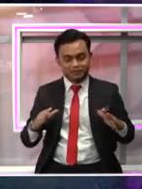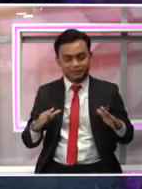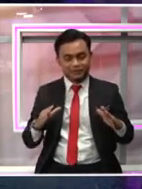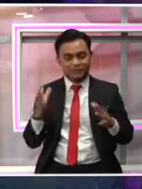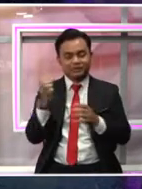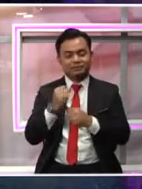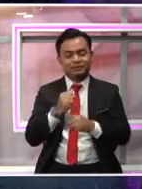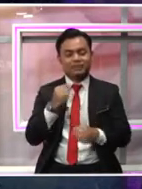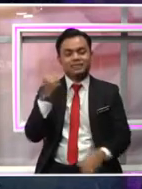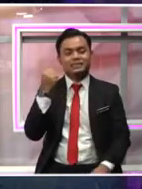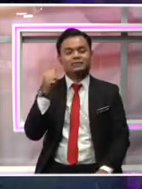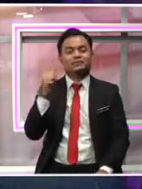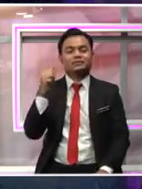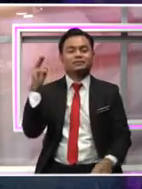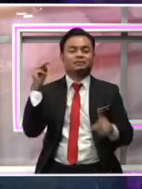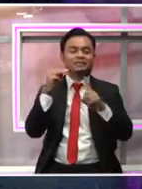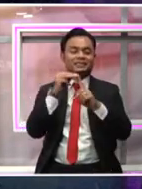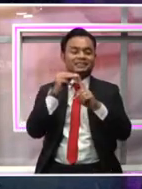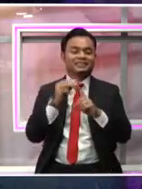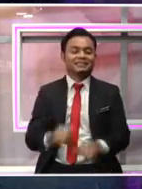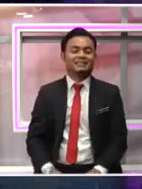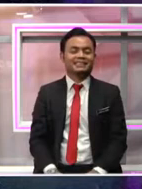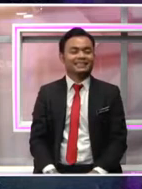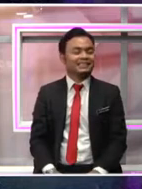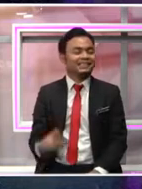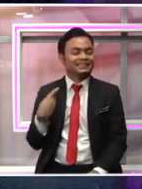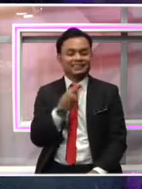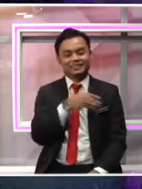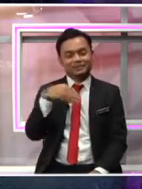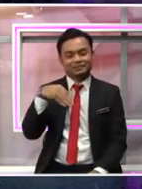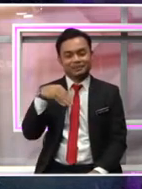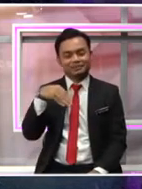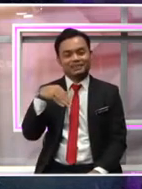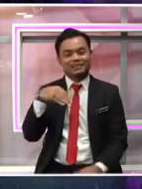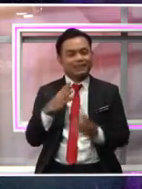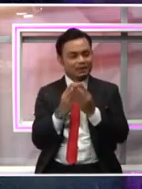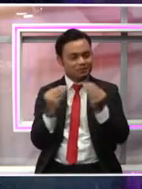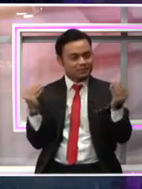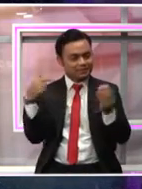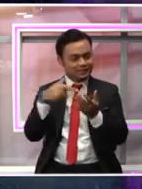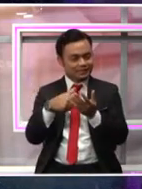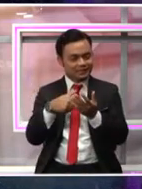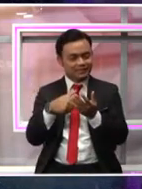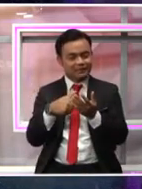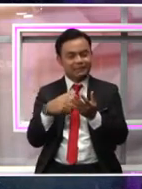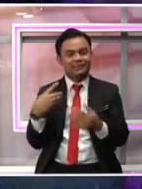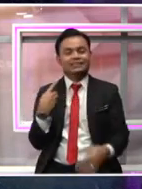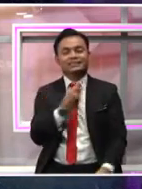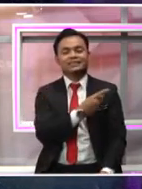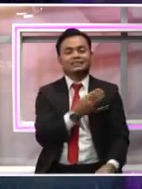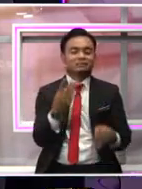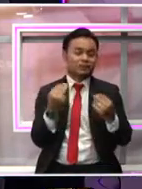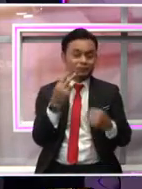kita belum masih berakhir gini Selain itu masih dalam cobaan ujian kita untuk melihat sama